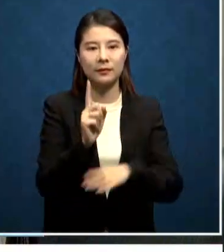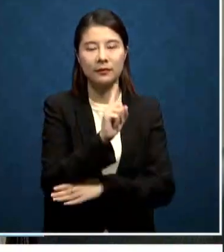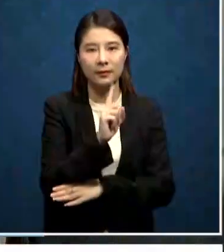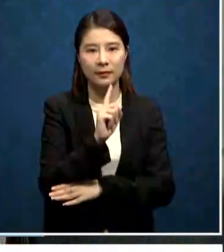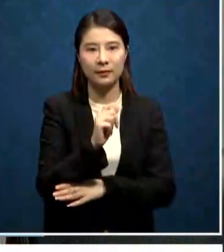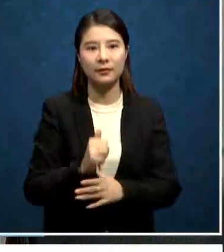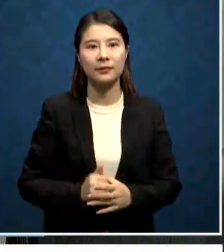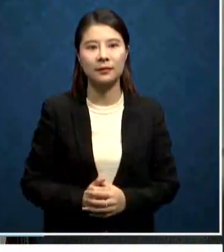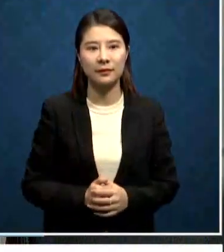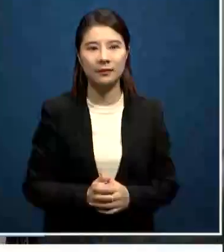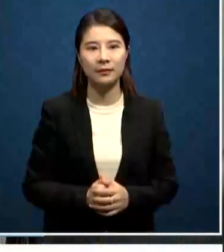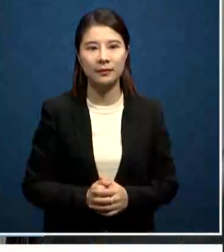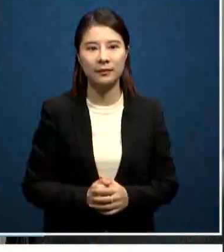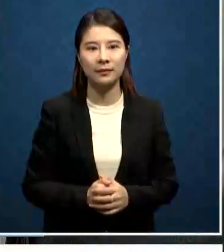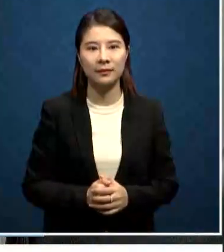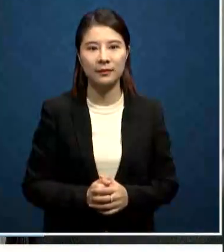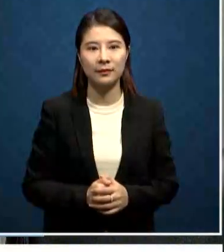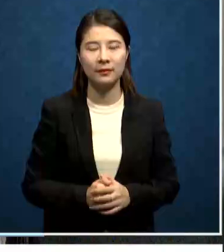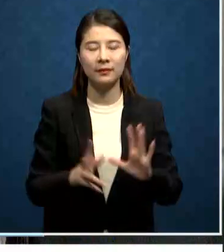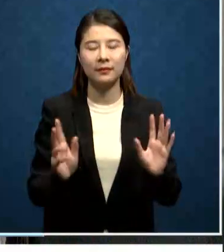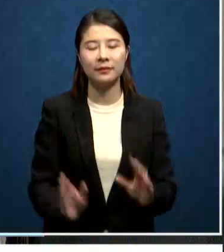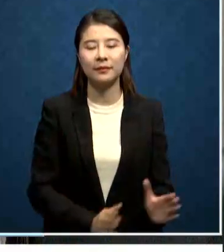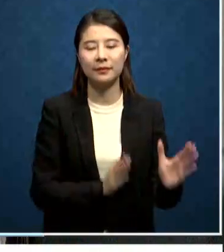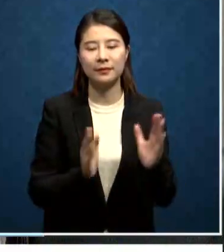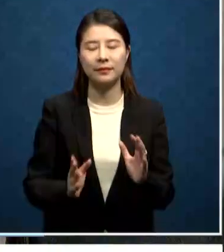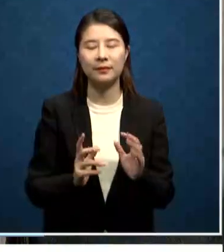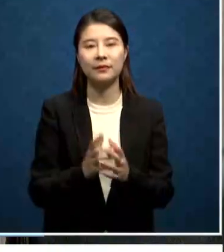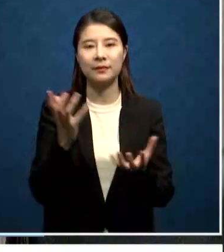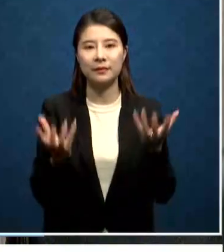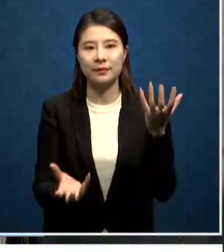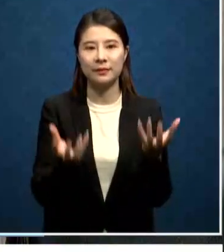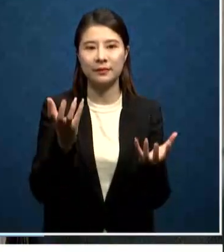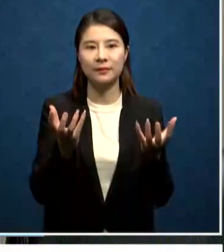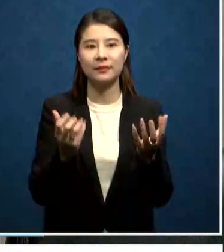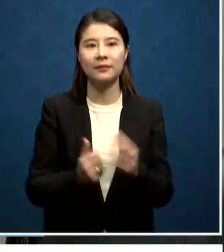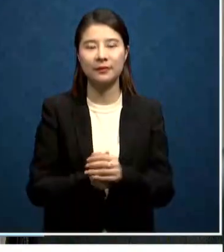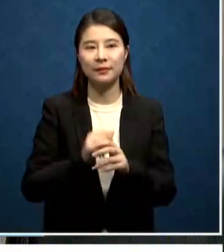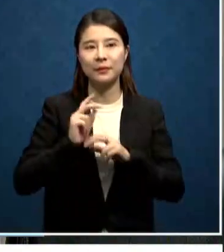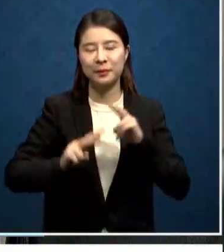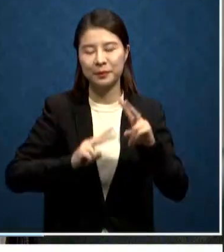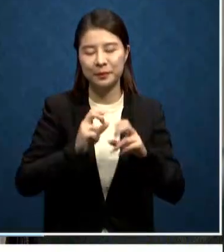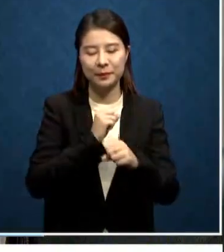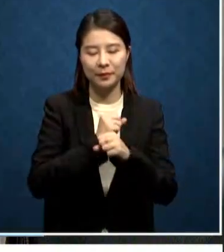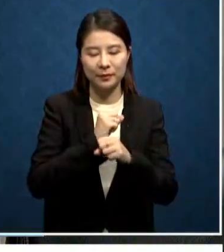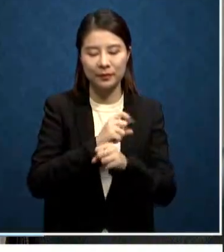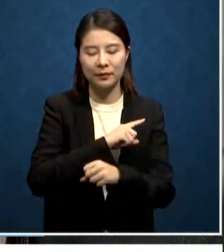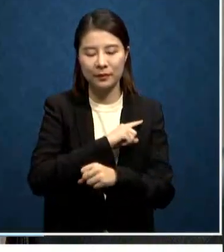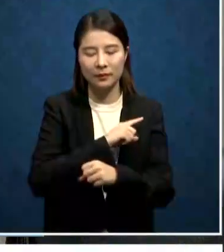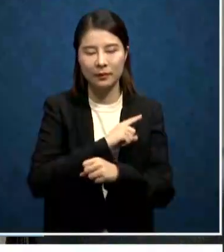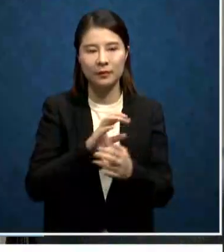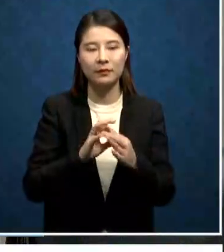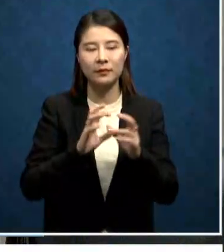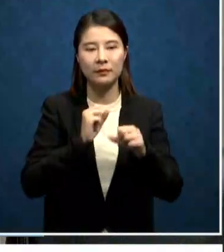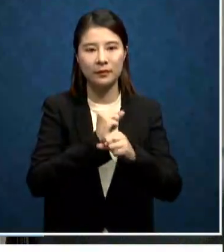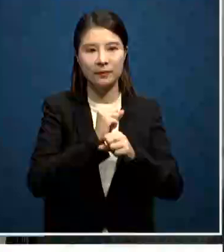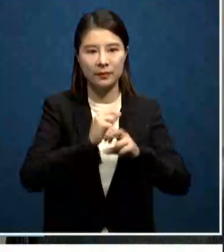ของใช่ไหมฮะกระบวนการยุติธรรมก็เยอะไปหมดเลยนะฮะว่าเนี่ยเรามีงานวิจัย